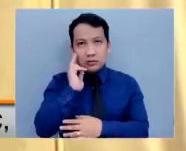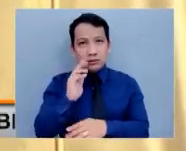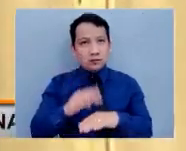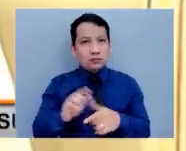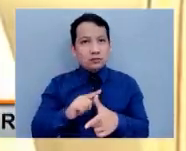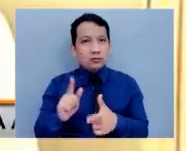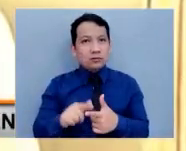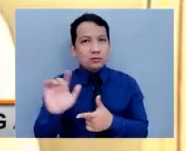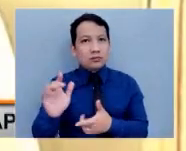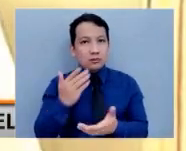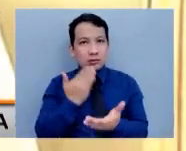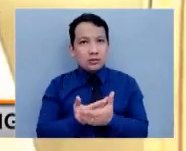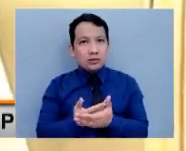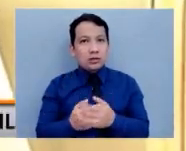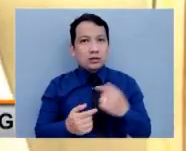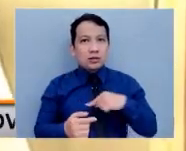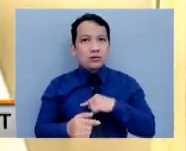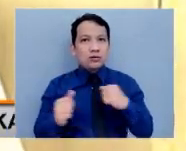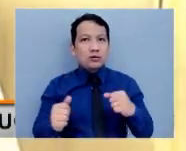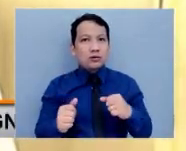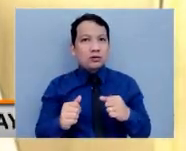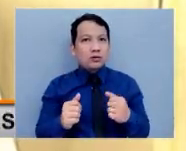good. I'm sure that